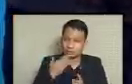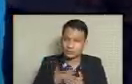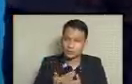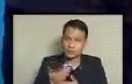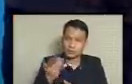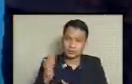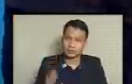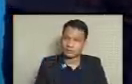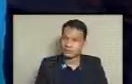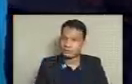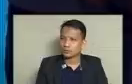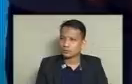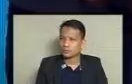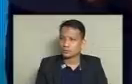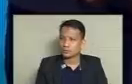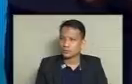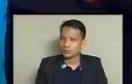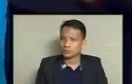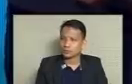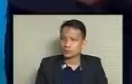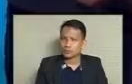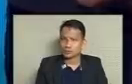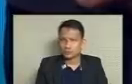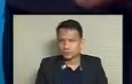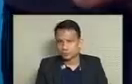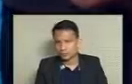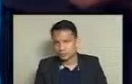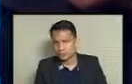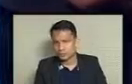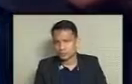Sir Vic. Mr. Vic De La Cruz.